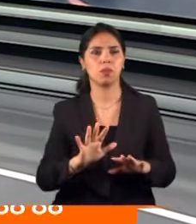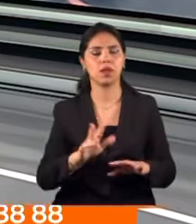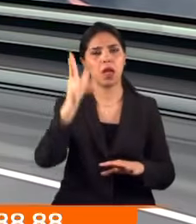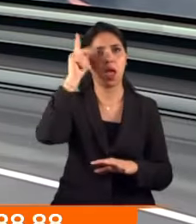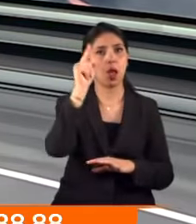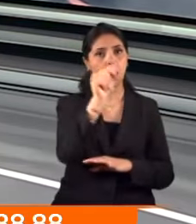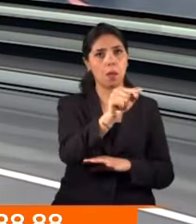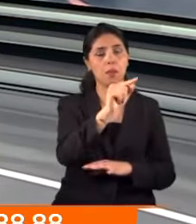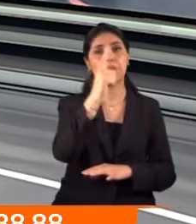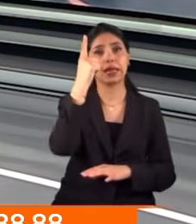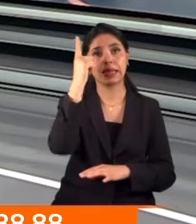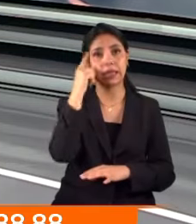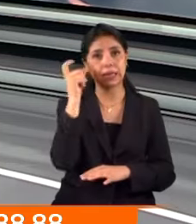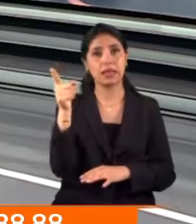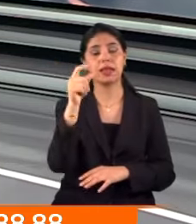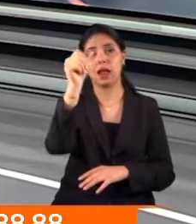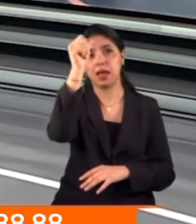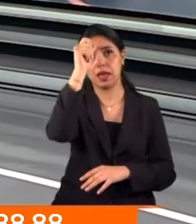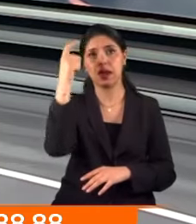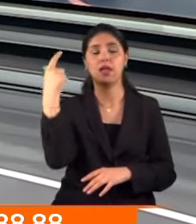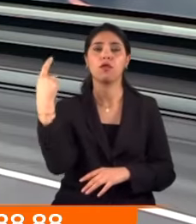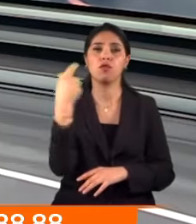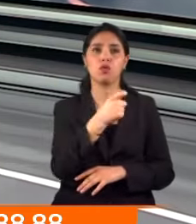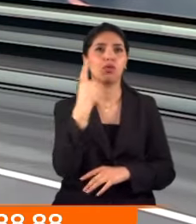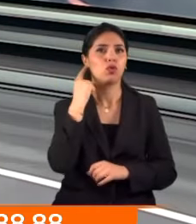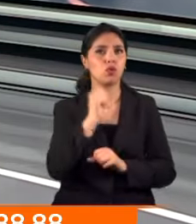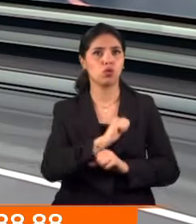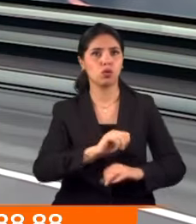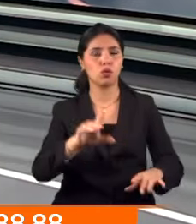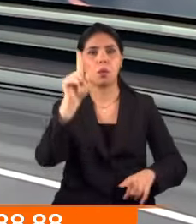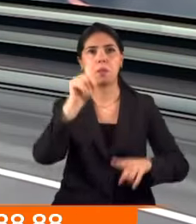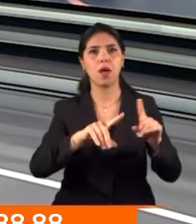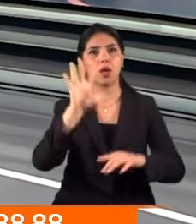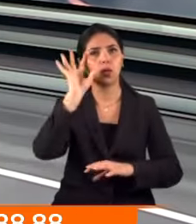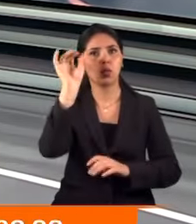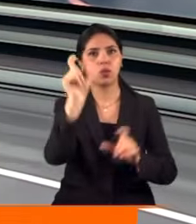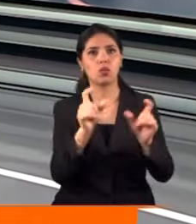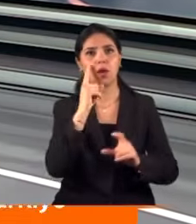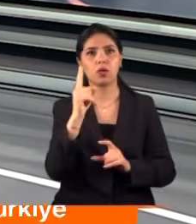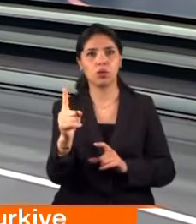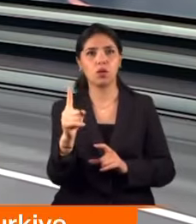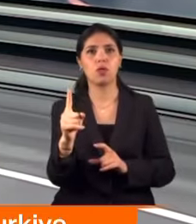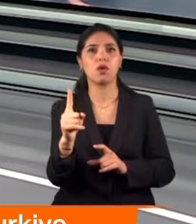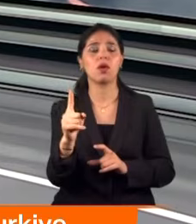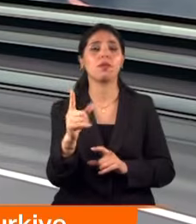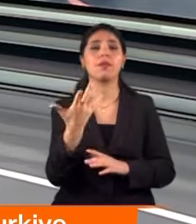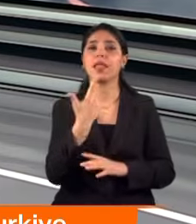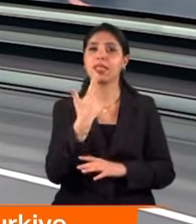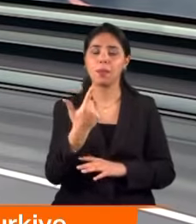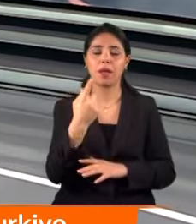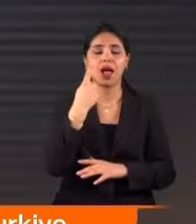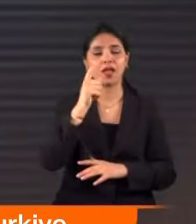Washington, İsrail'in İran'ı vurduğunu duyurdu. Kimi uzmanlara göre bir kez daha dağ fare doğurdu.